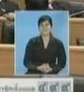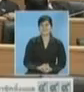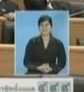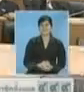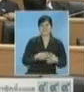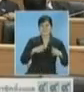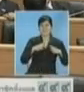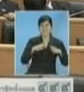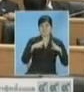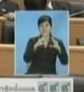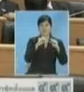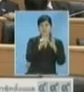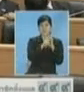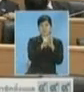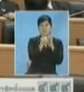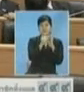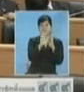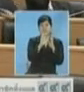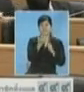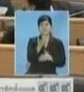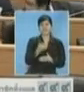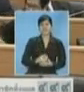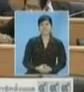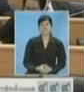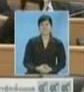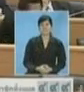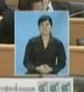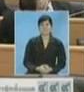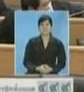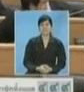การประชุม15นาทีครับ